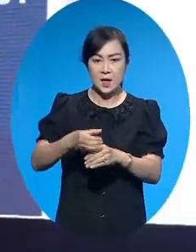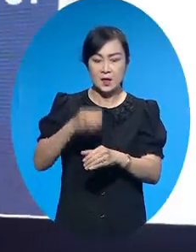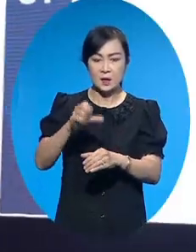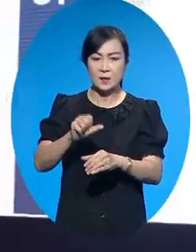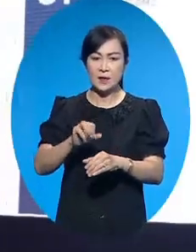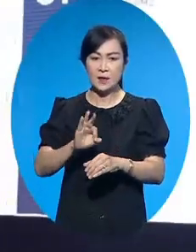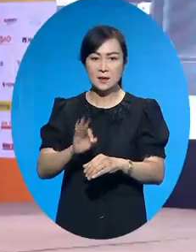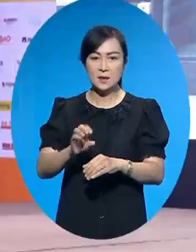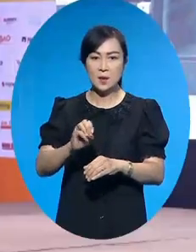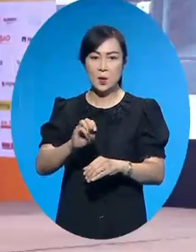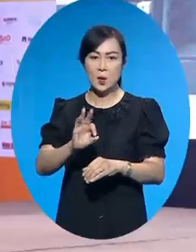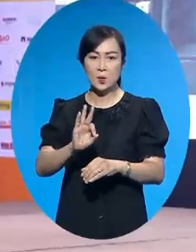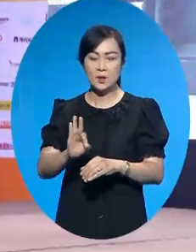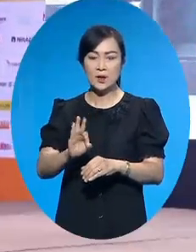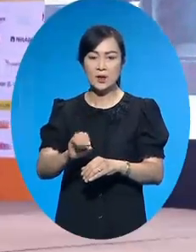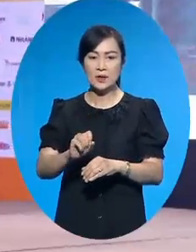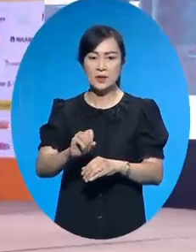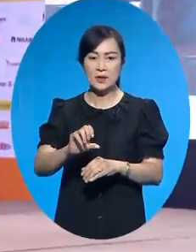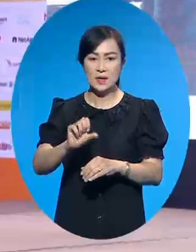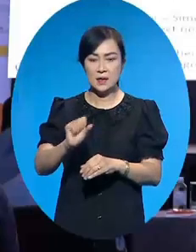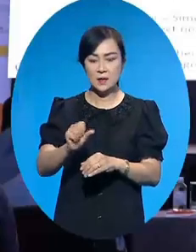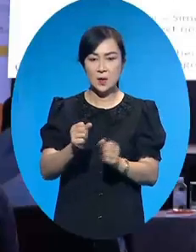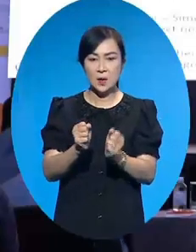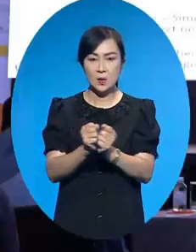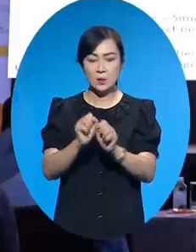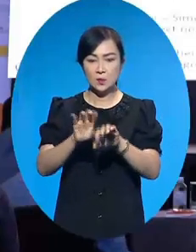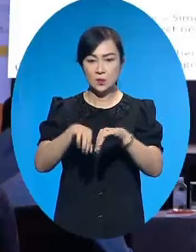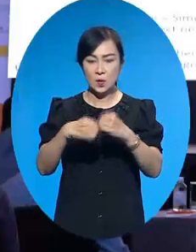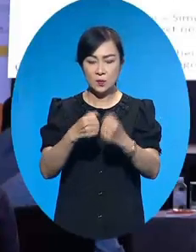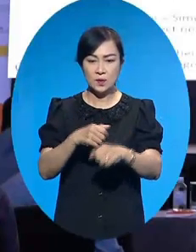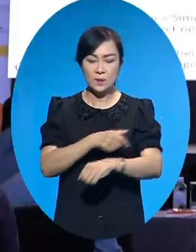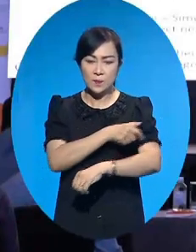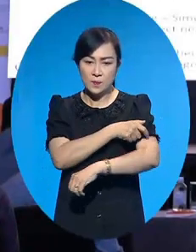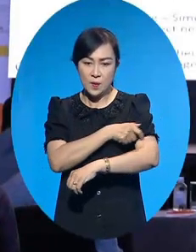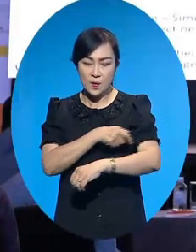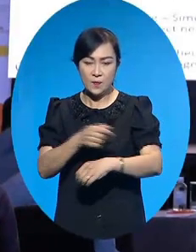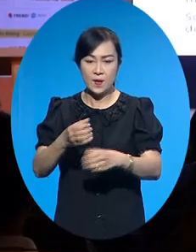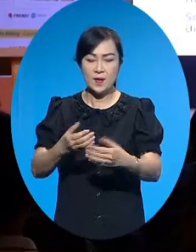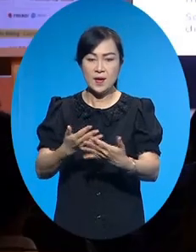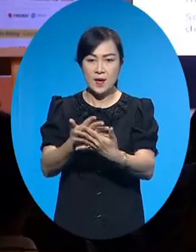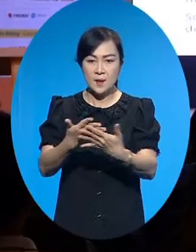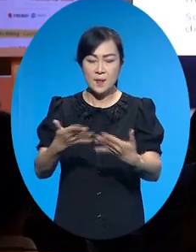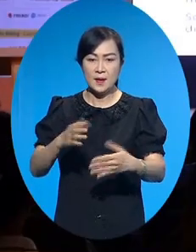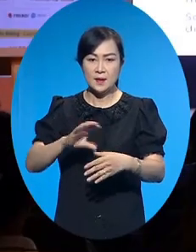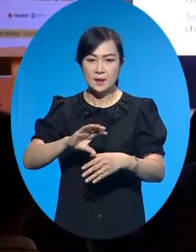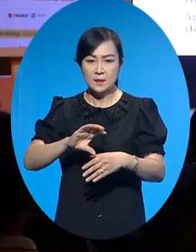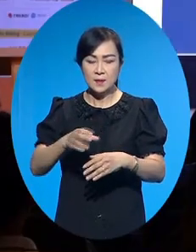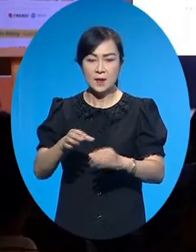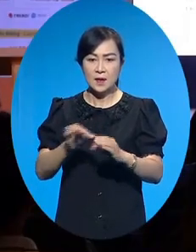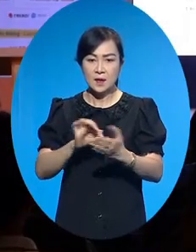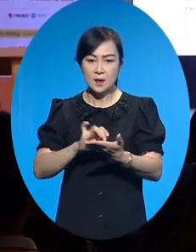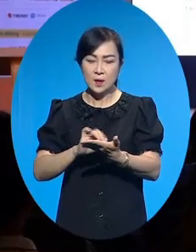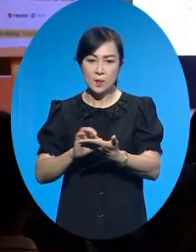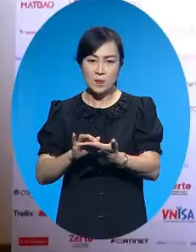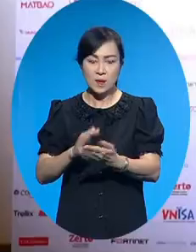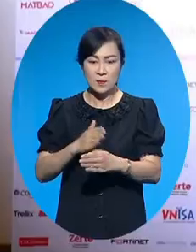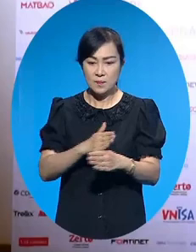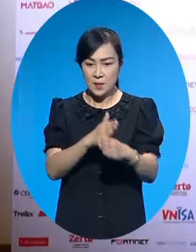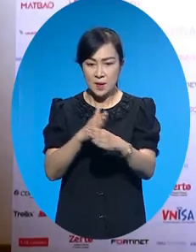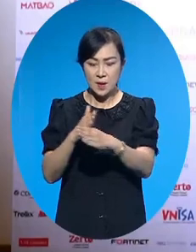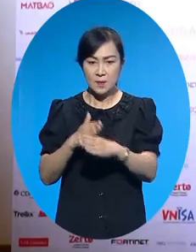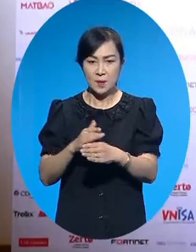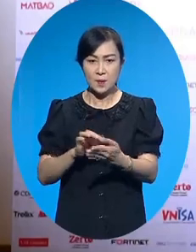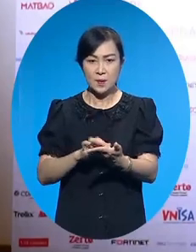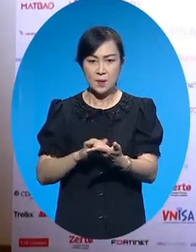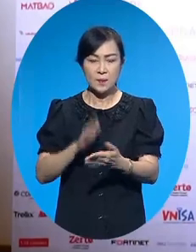IT, OT và ICS, cùng với các tổ chức bảo vệ hệ thống mạng, dữ liệu và thiết bị. Các công nghệ bảo mật nâng cao bao gồm